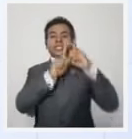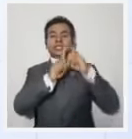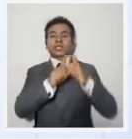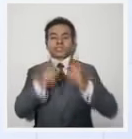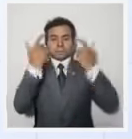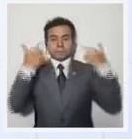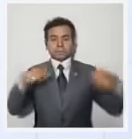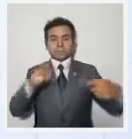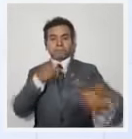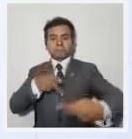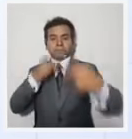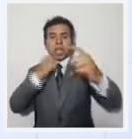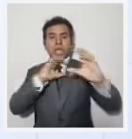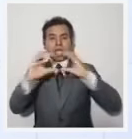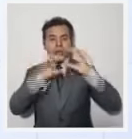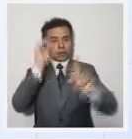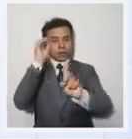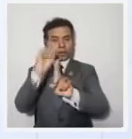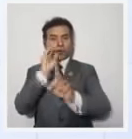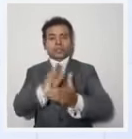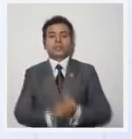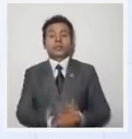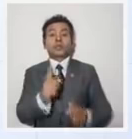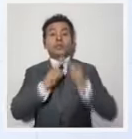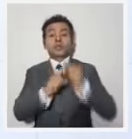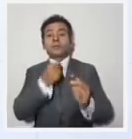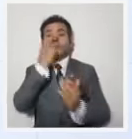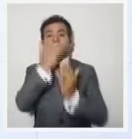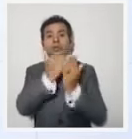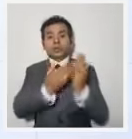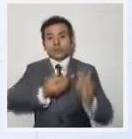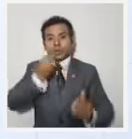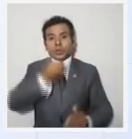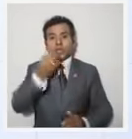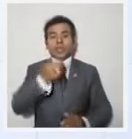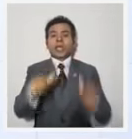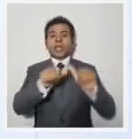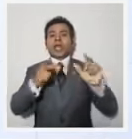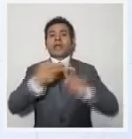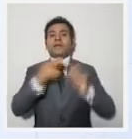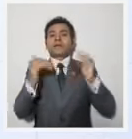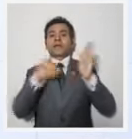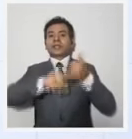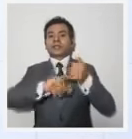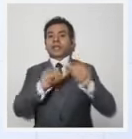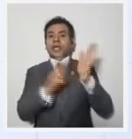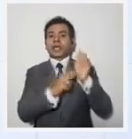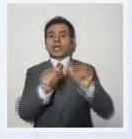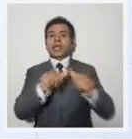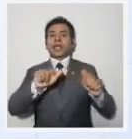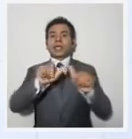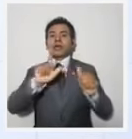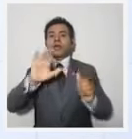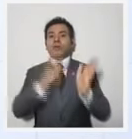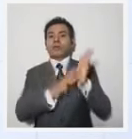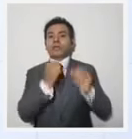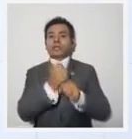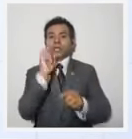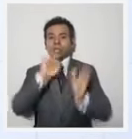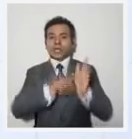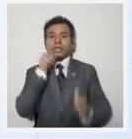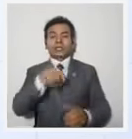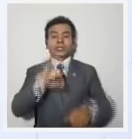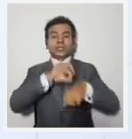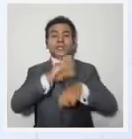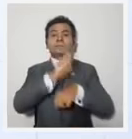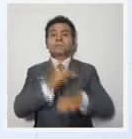ডাইরেক্টর সিডিসি সহ অন্যান্য লাইন ডাইরেক্টর বৃন্দ। মিটিংয়ে ডেঙ্গু বিষয়ে মূল প্রবন্ধ উপস্থাপন করেন